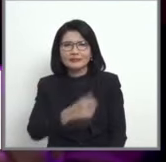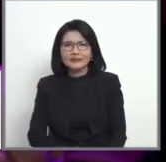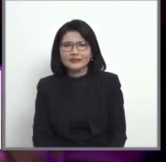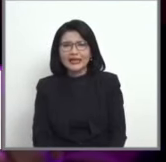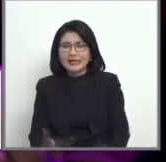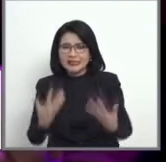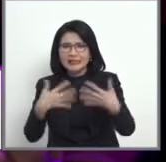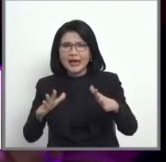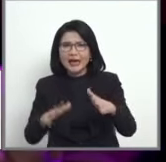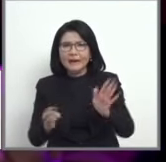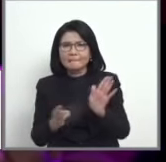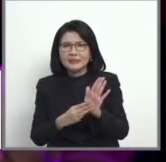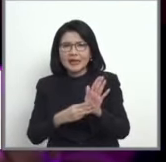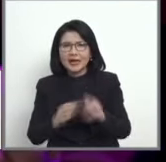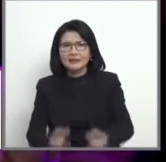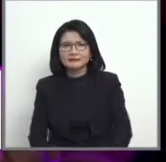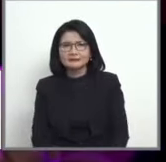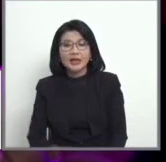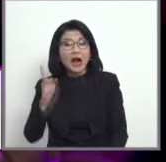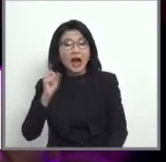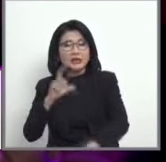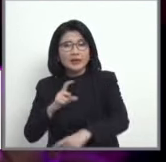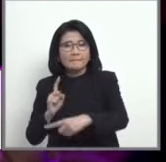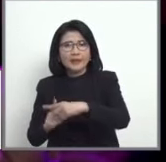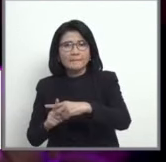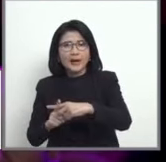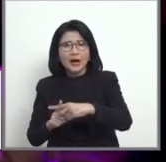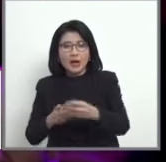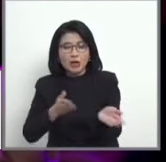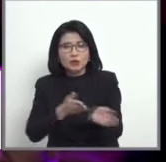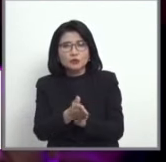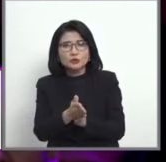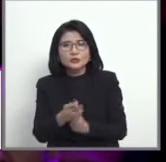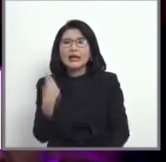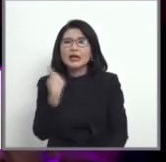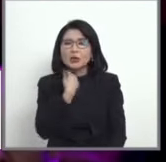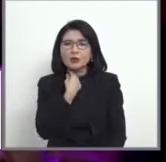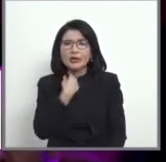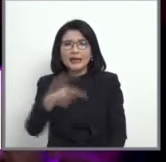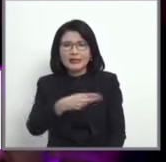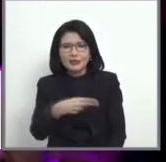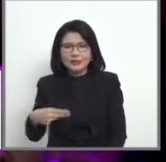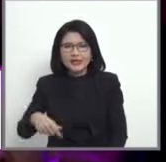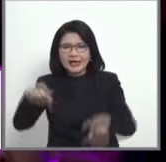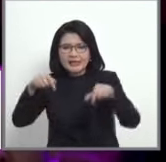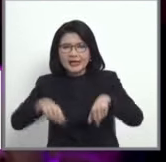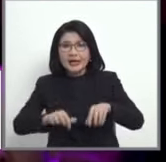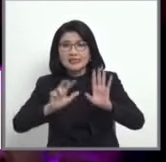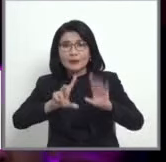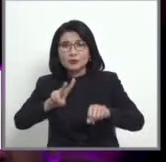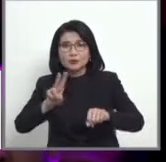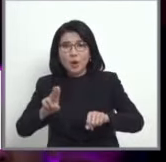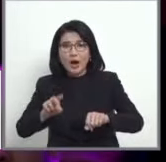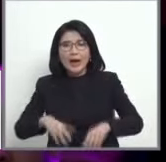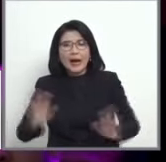cara kita akan menambah fakultas kedokteran di Indonesia dari yang sekarang 92 kita akan